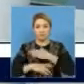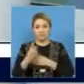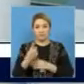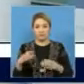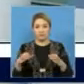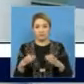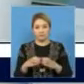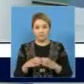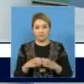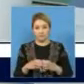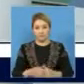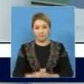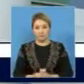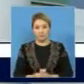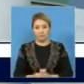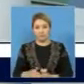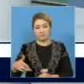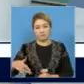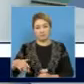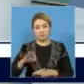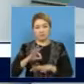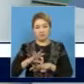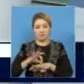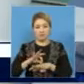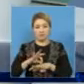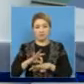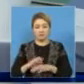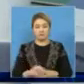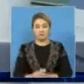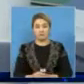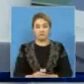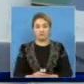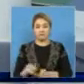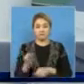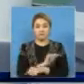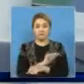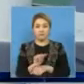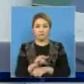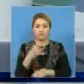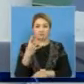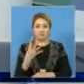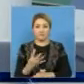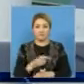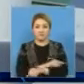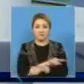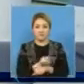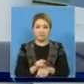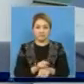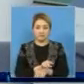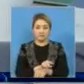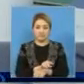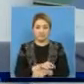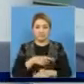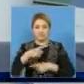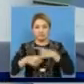группы, с хронической почечной недостаточностью, получают лечение 4 часа